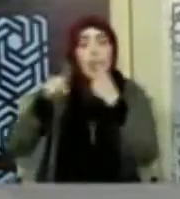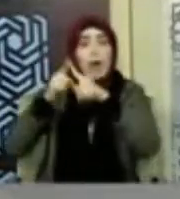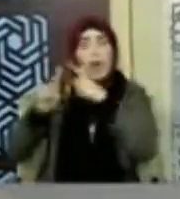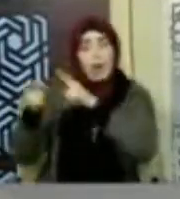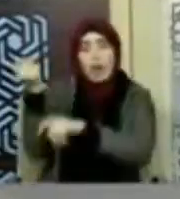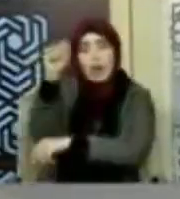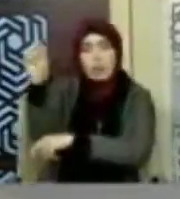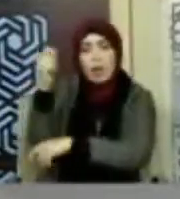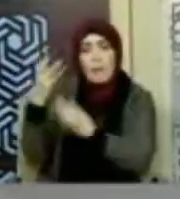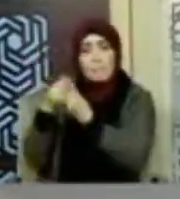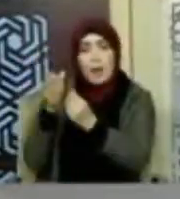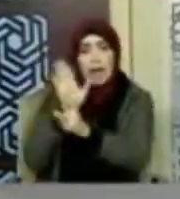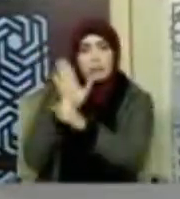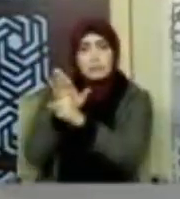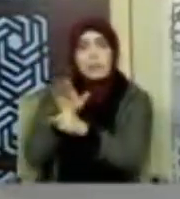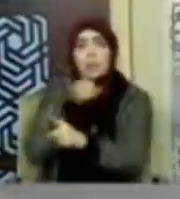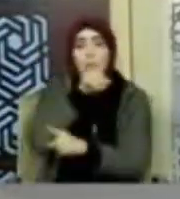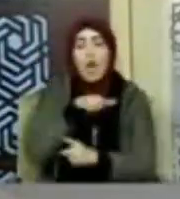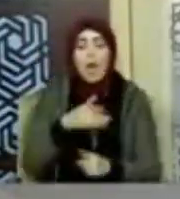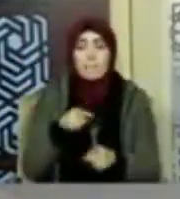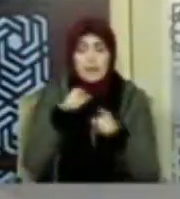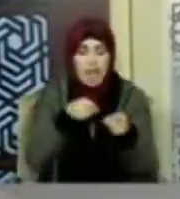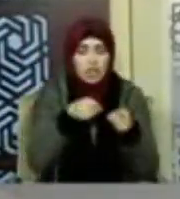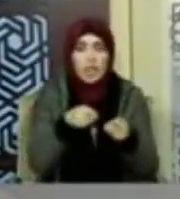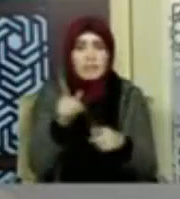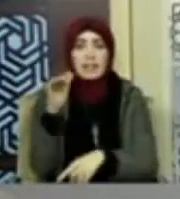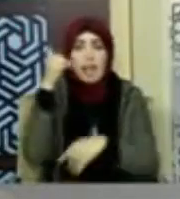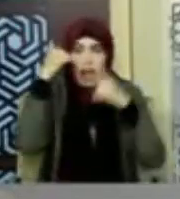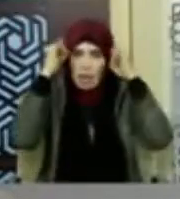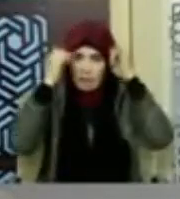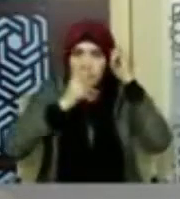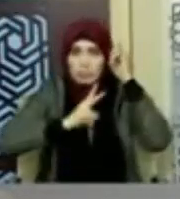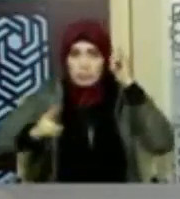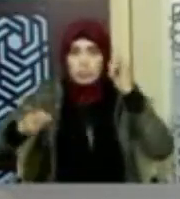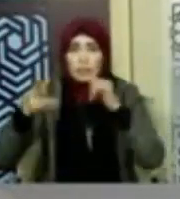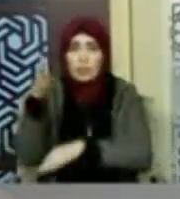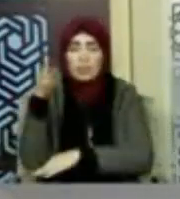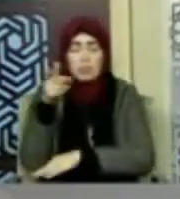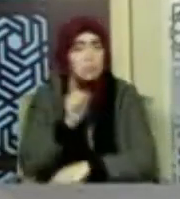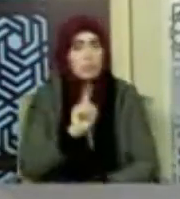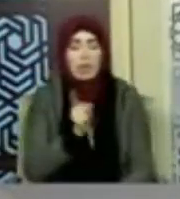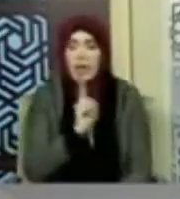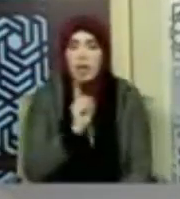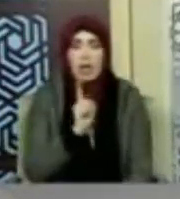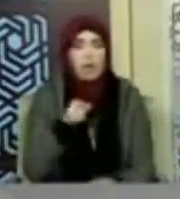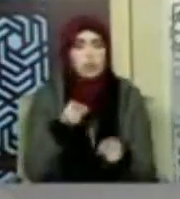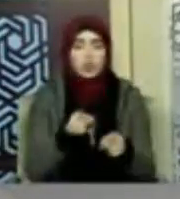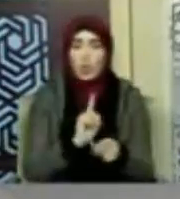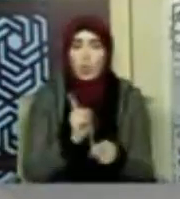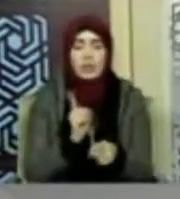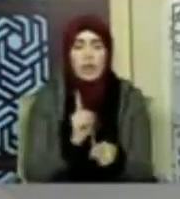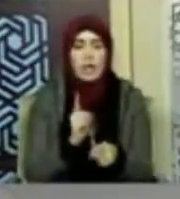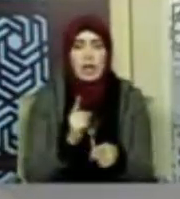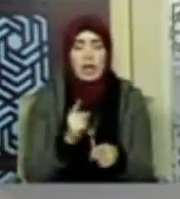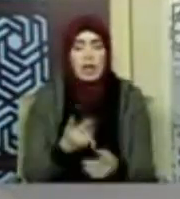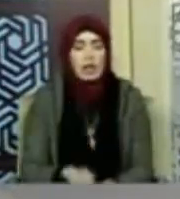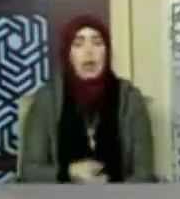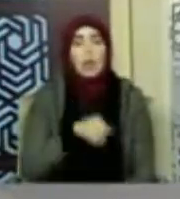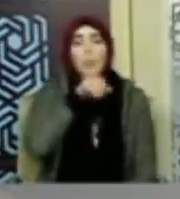معك؟ فقال له النبي صلى الله عليه وسلم فعلى ما بيعتني؟